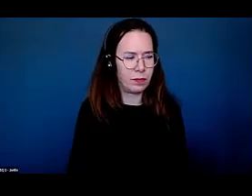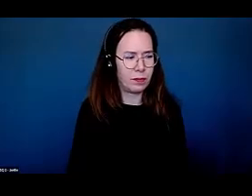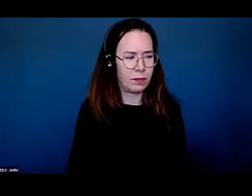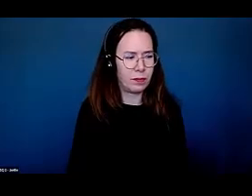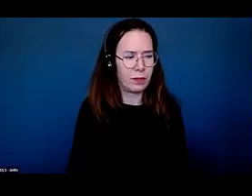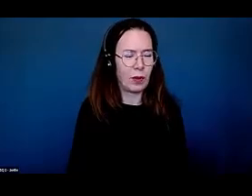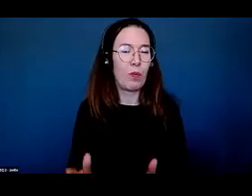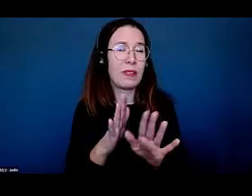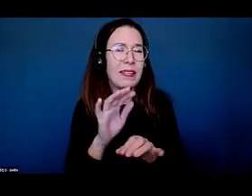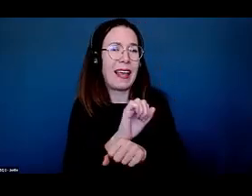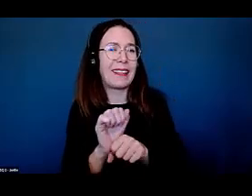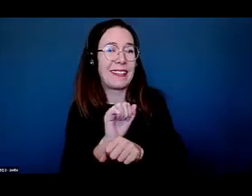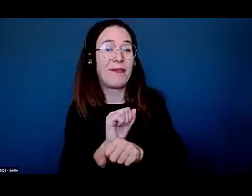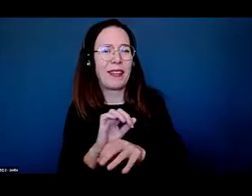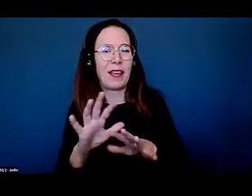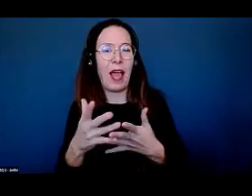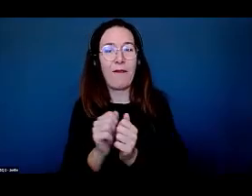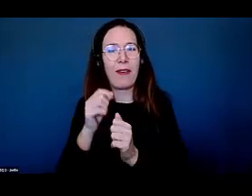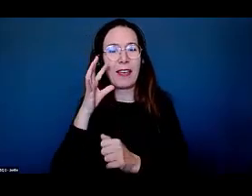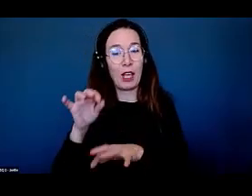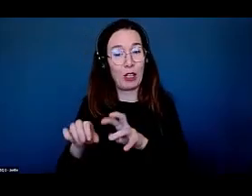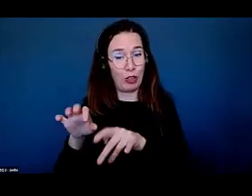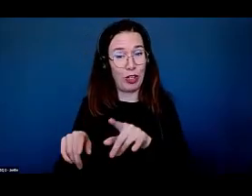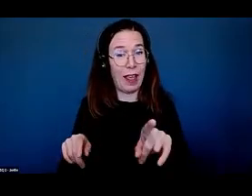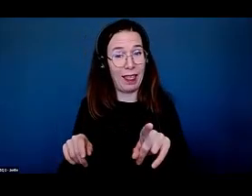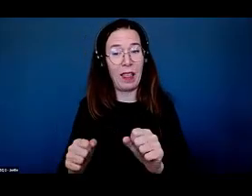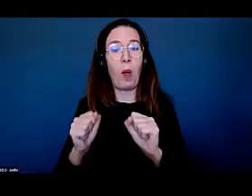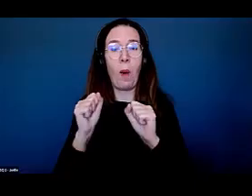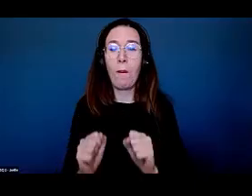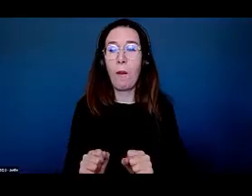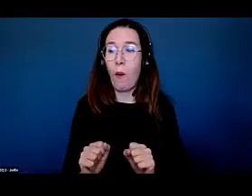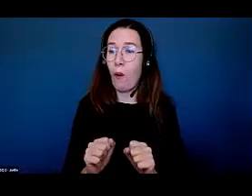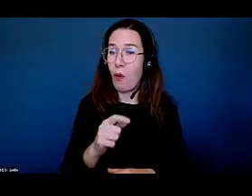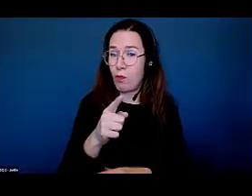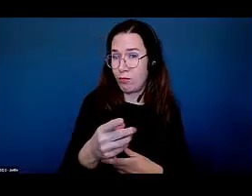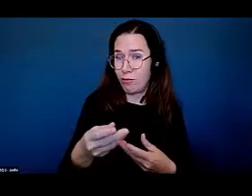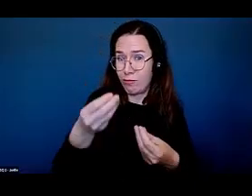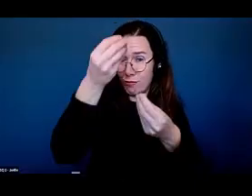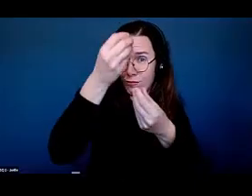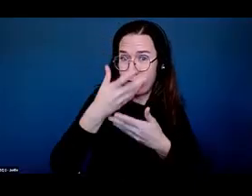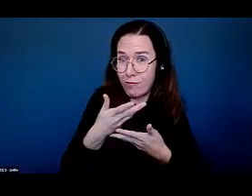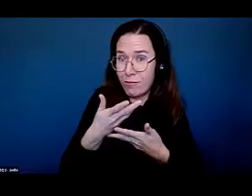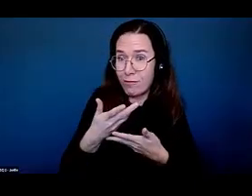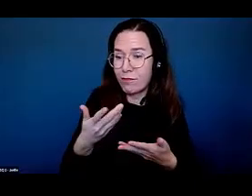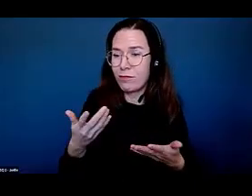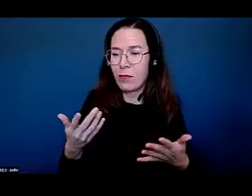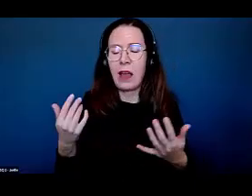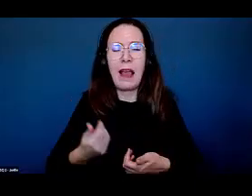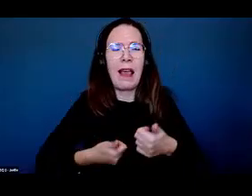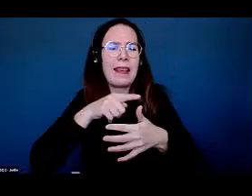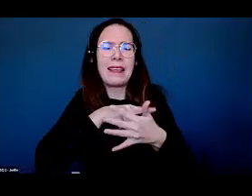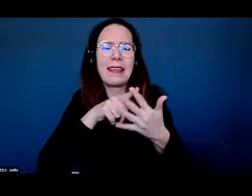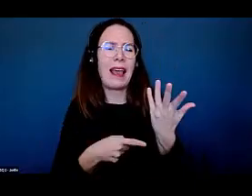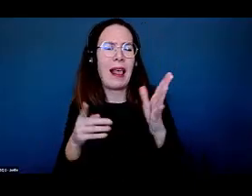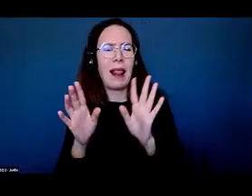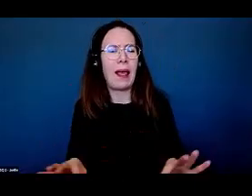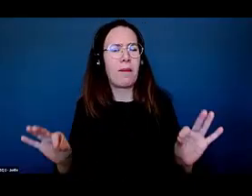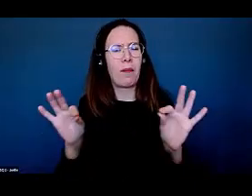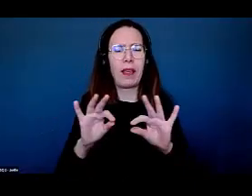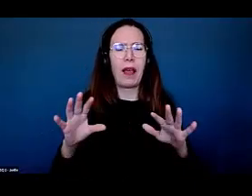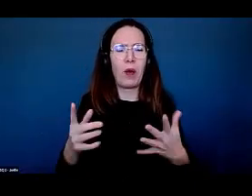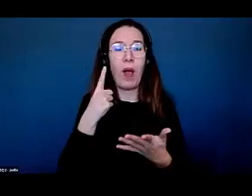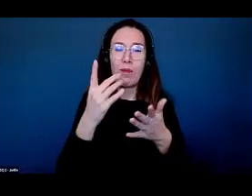faire une petite activité avec vous. En utilisant le clavardage, vous pourriez peut-être partager avec nous quel est